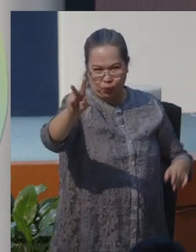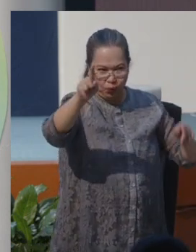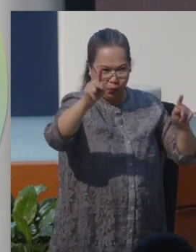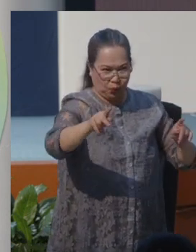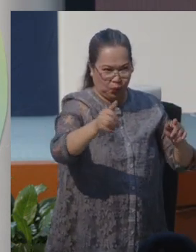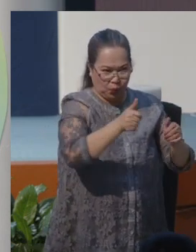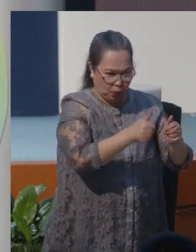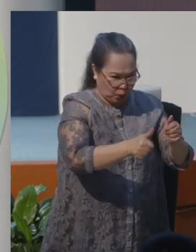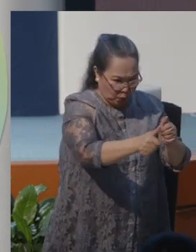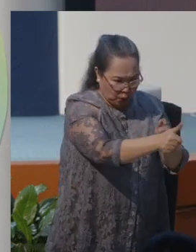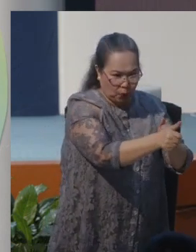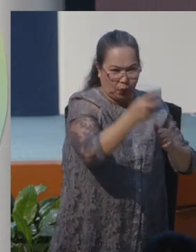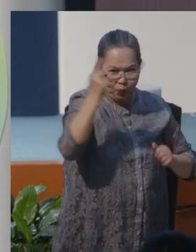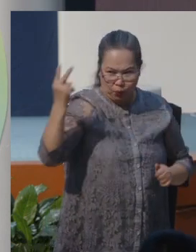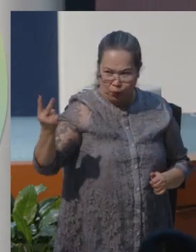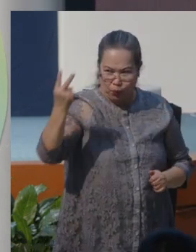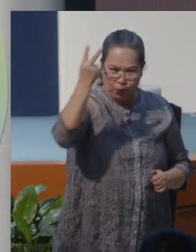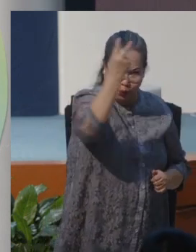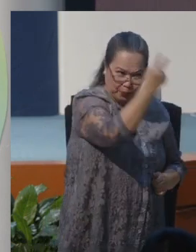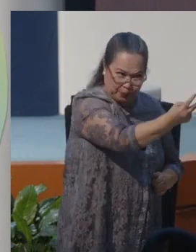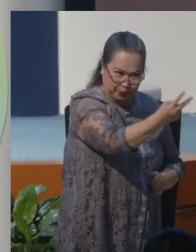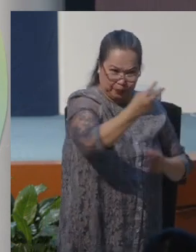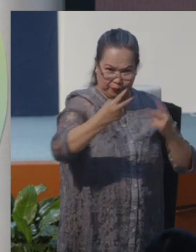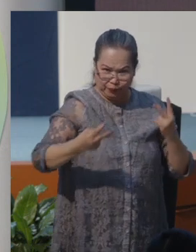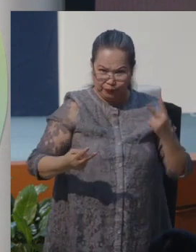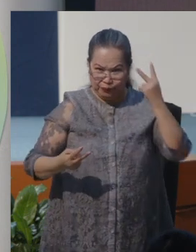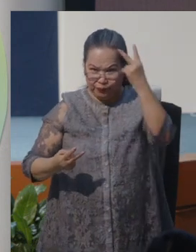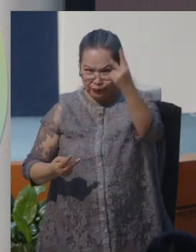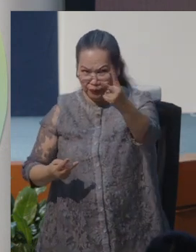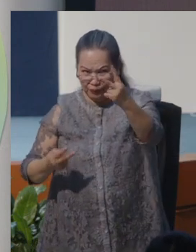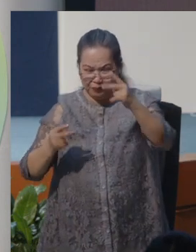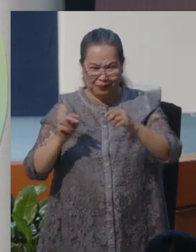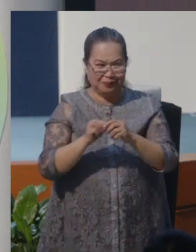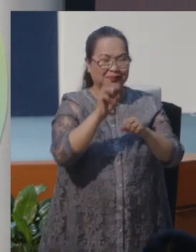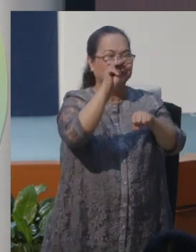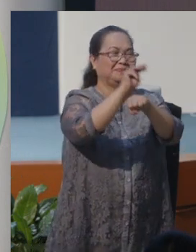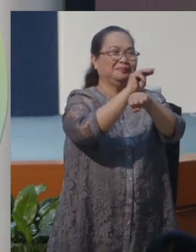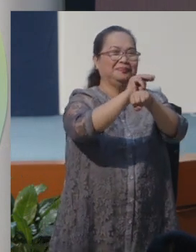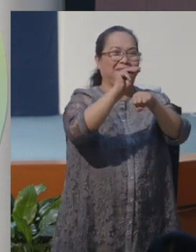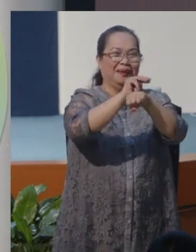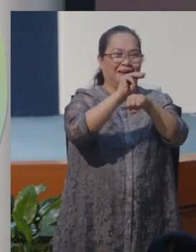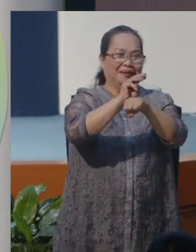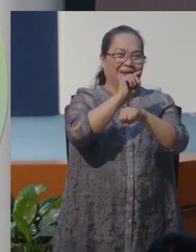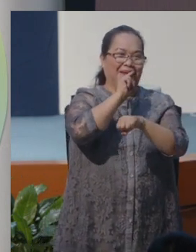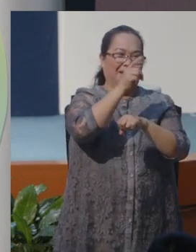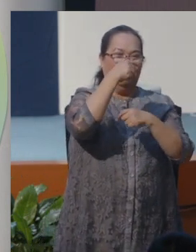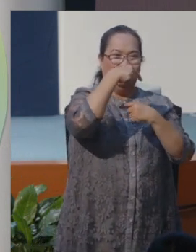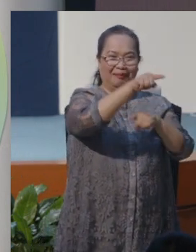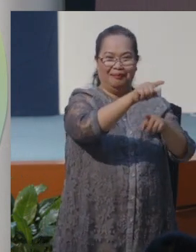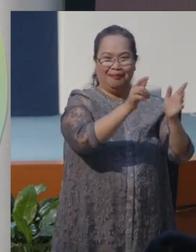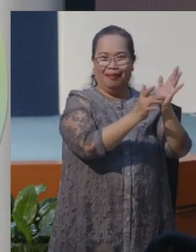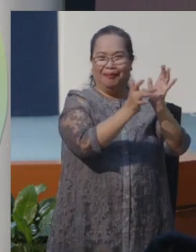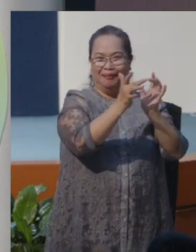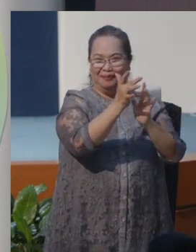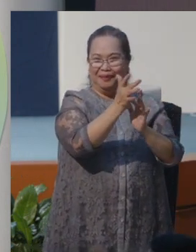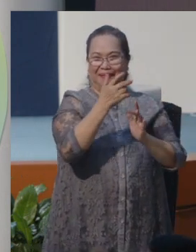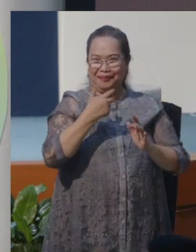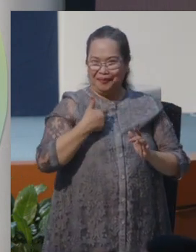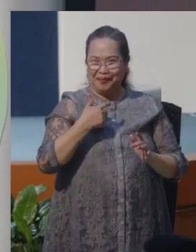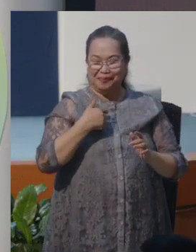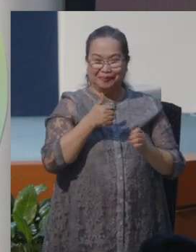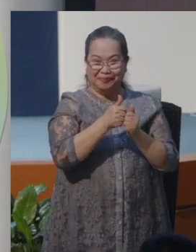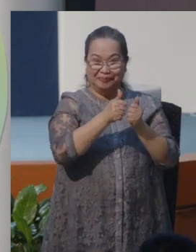ahead of him 2 by 2 into every town and place where he himself was about to go. Meron